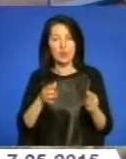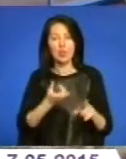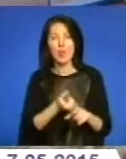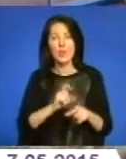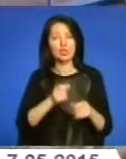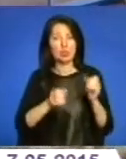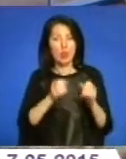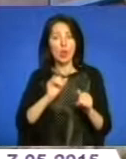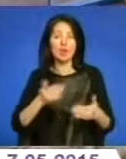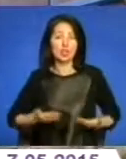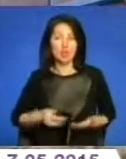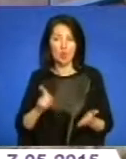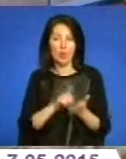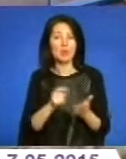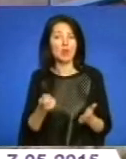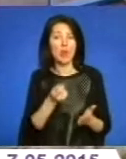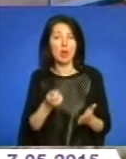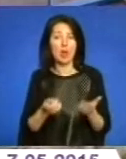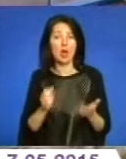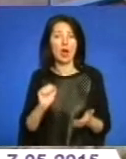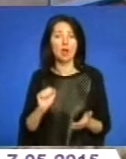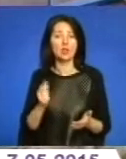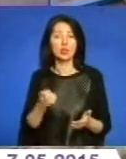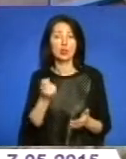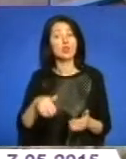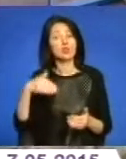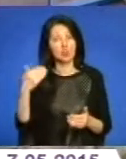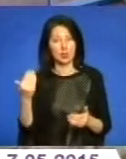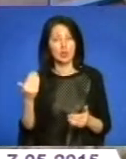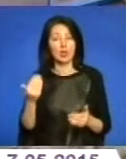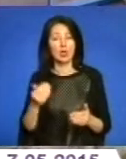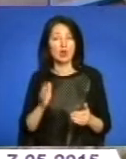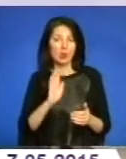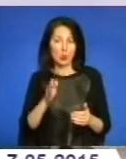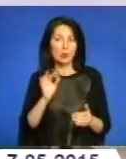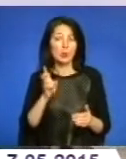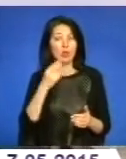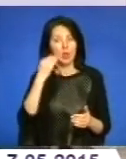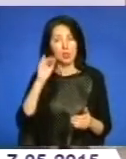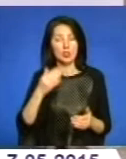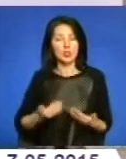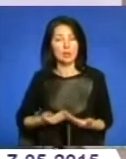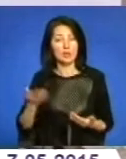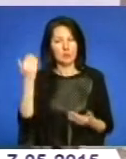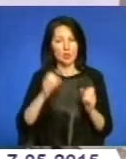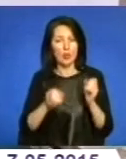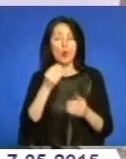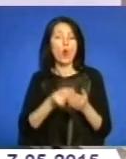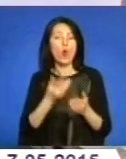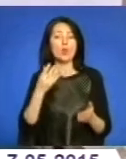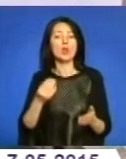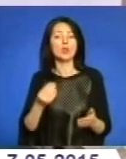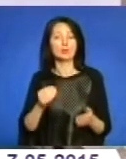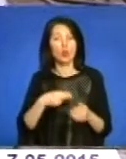жити, то пенсія мала. А трошки з боку щось би було, то й було би краще. Раніше молоко купували трохи дорожче –